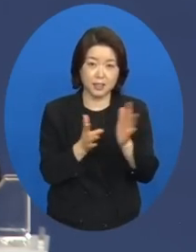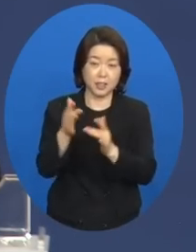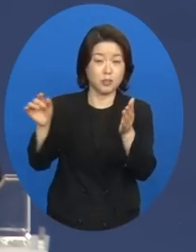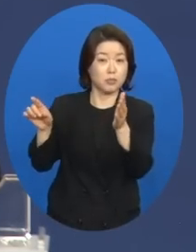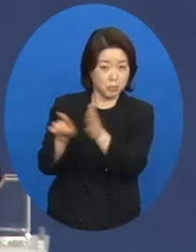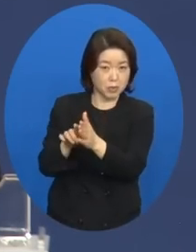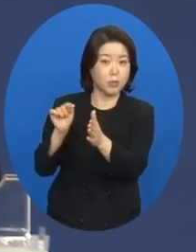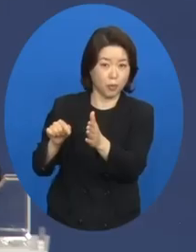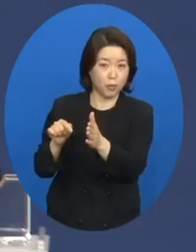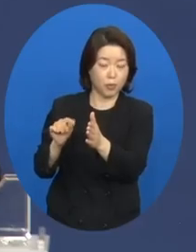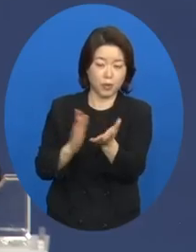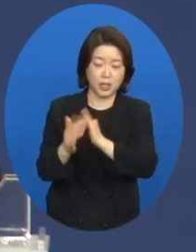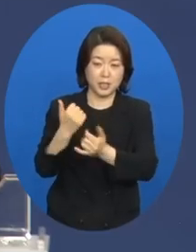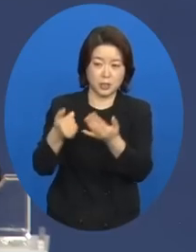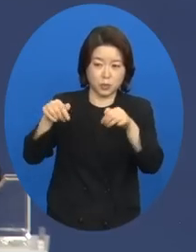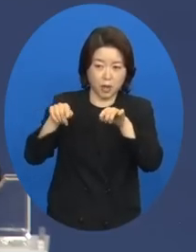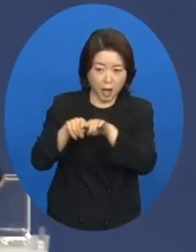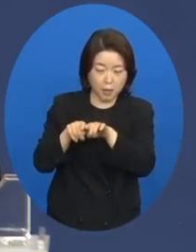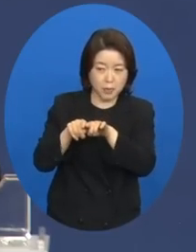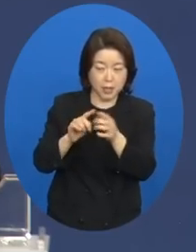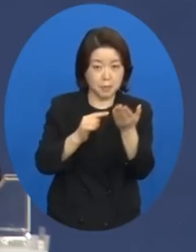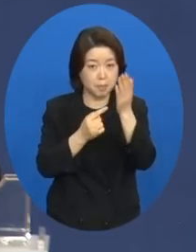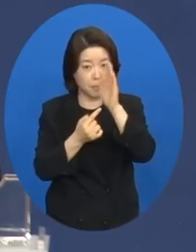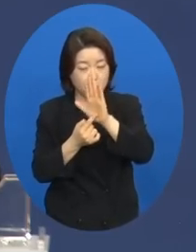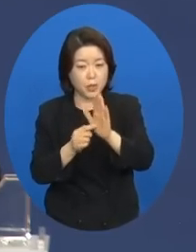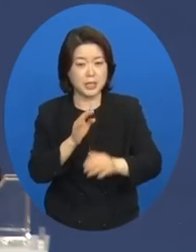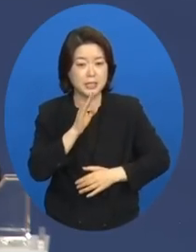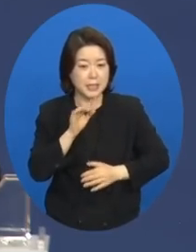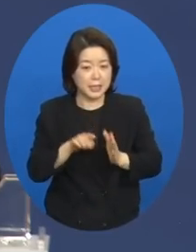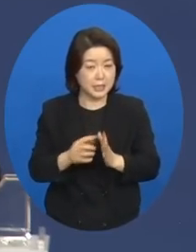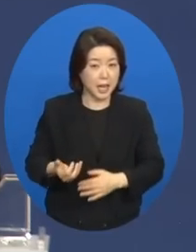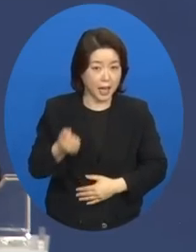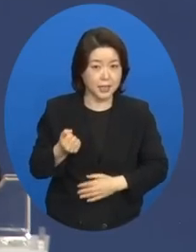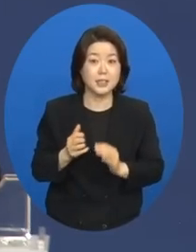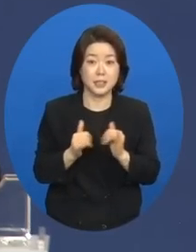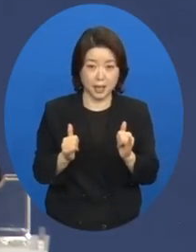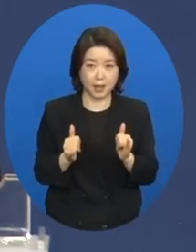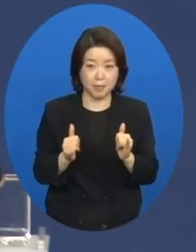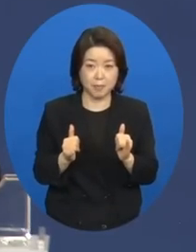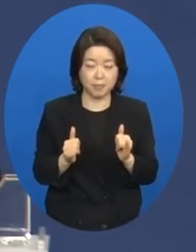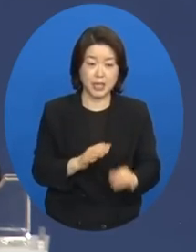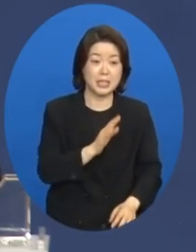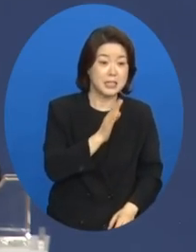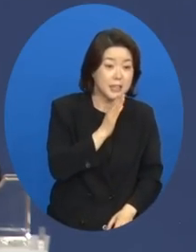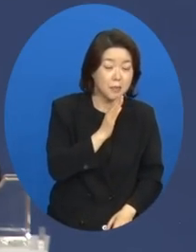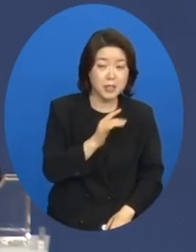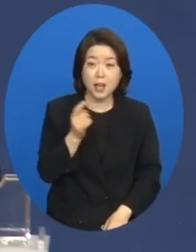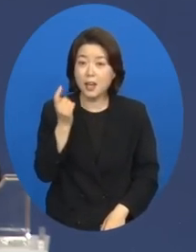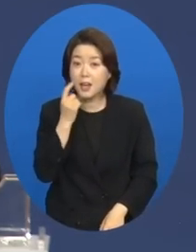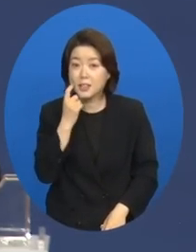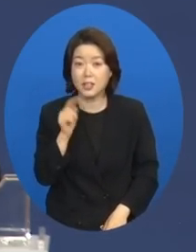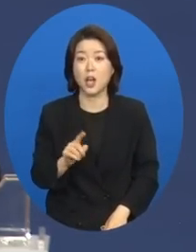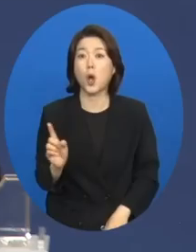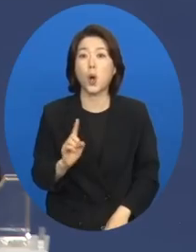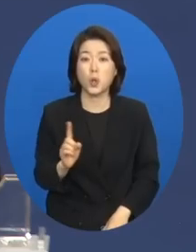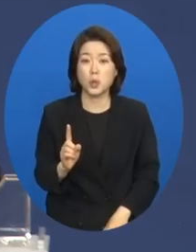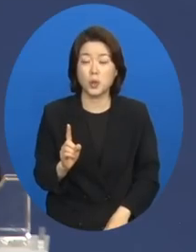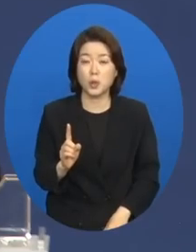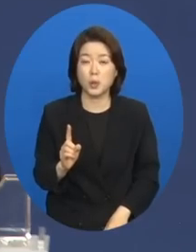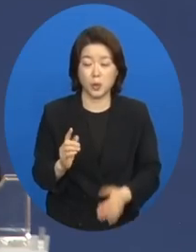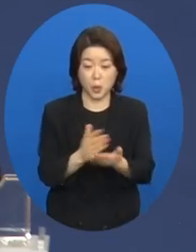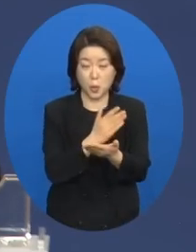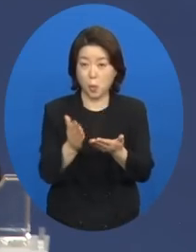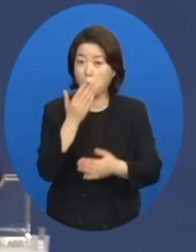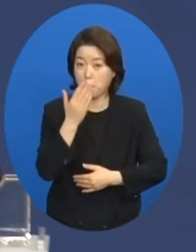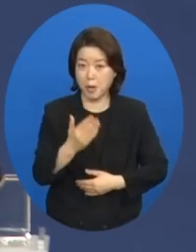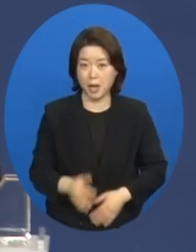함께 하시는 참 생명의 진짜 신앙을 가진 사람은 이게 참이냐 아니면 가짜냐 라고 하는 걸 구분해 볼